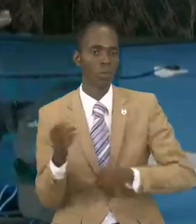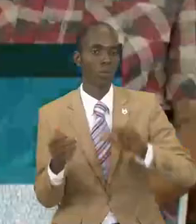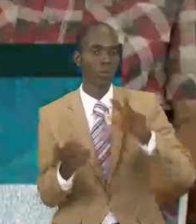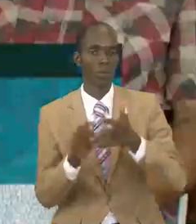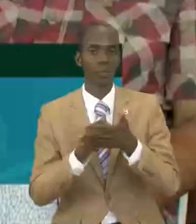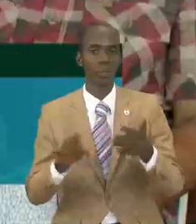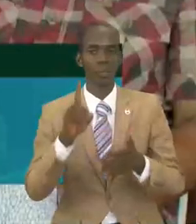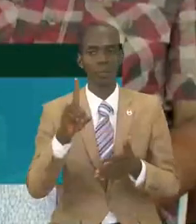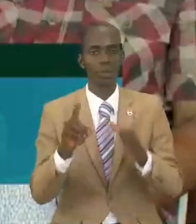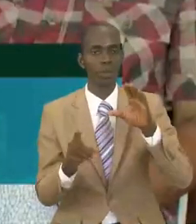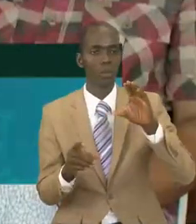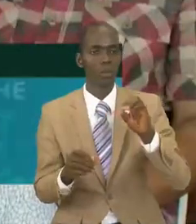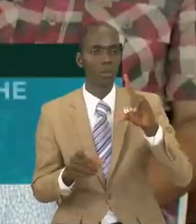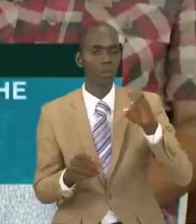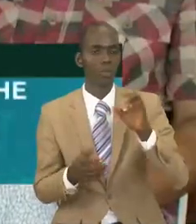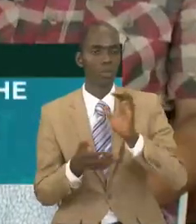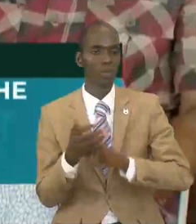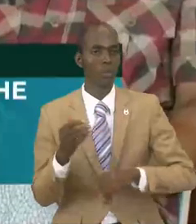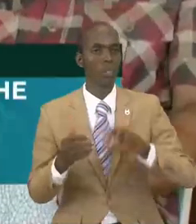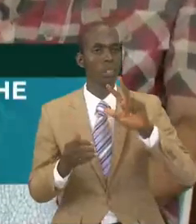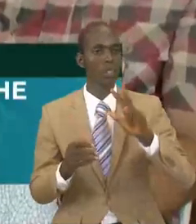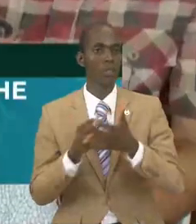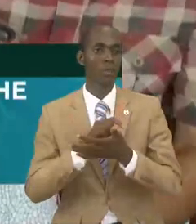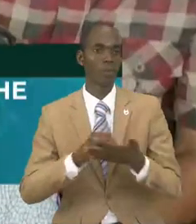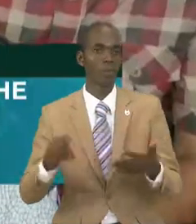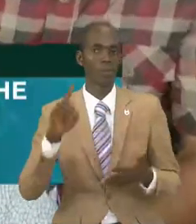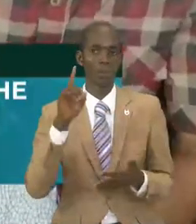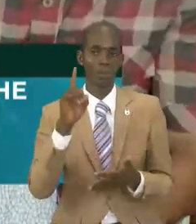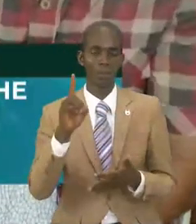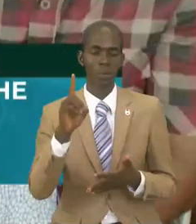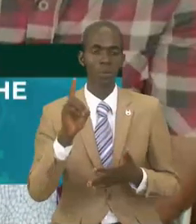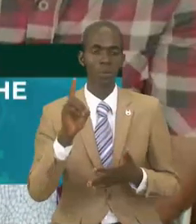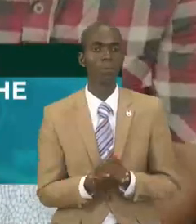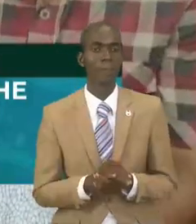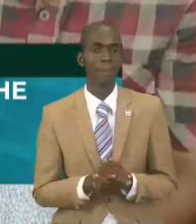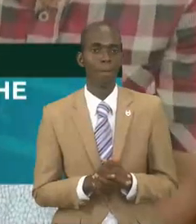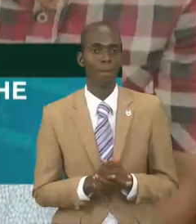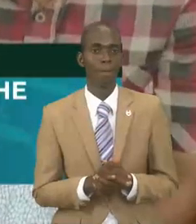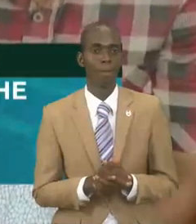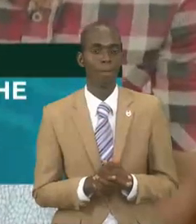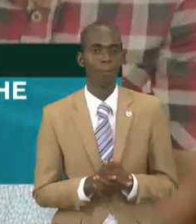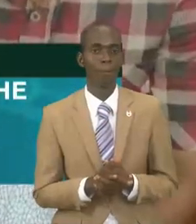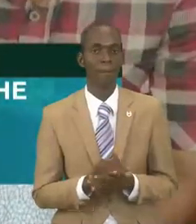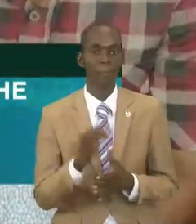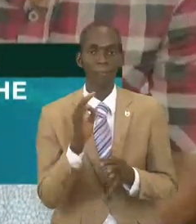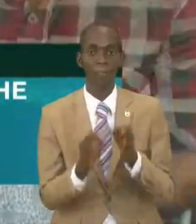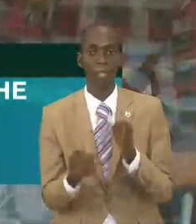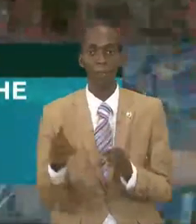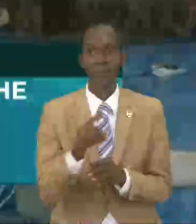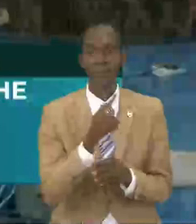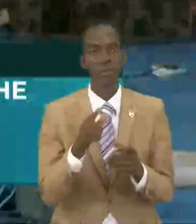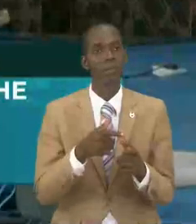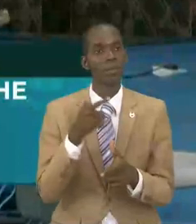Colossiens. Colossiens 3, Colossiens chapitre 3, verset 1. Si